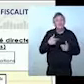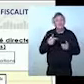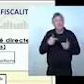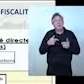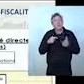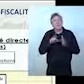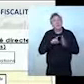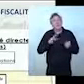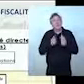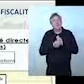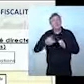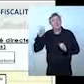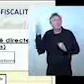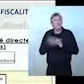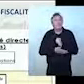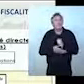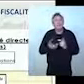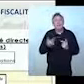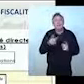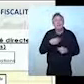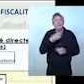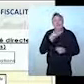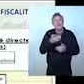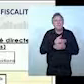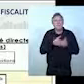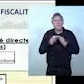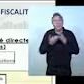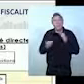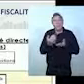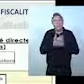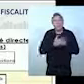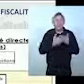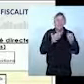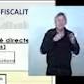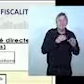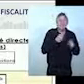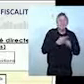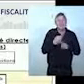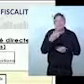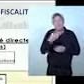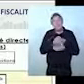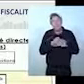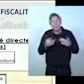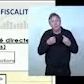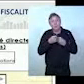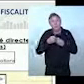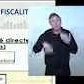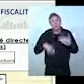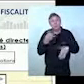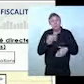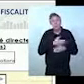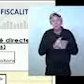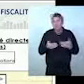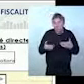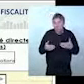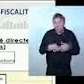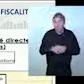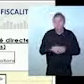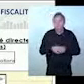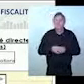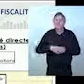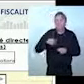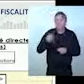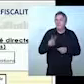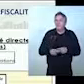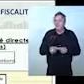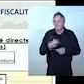permis d'engranger 4 millions d'euros de recettes. Donc 10 plus 4, ça fait plus 14 millions. Et effectivement, lors